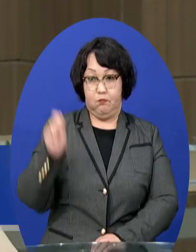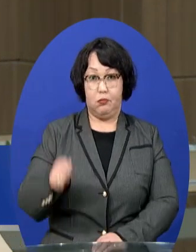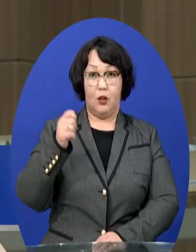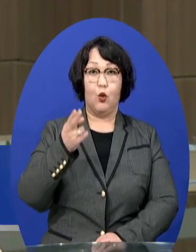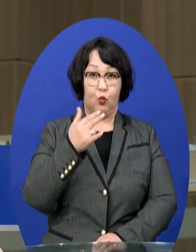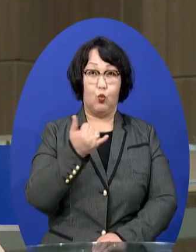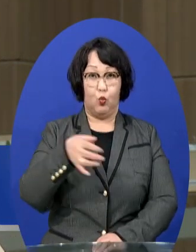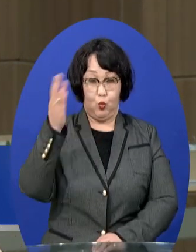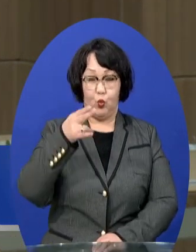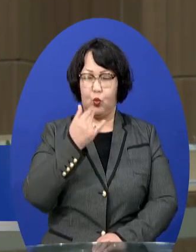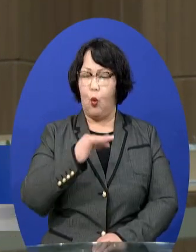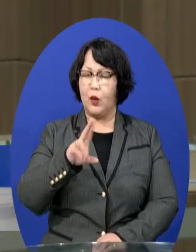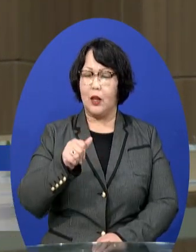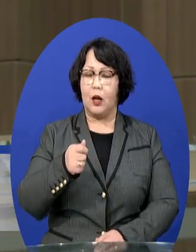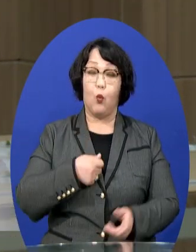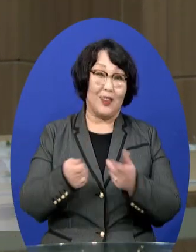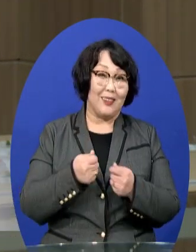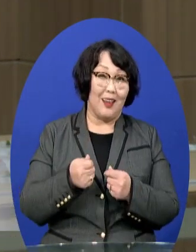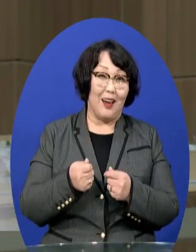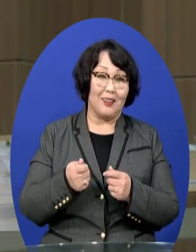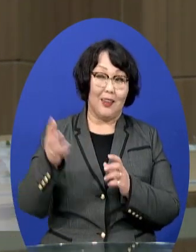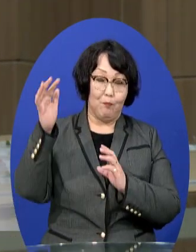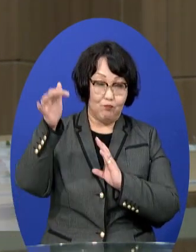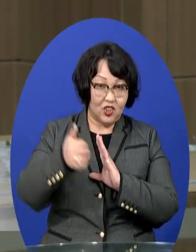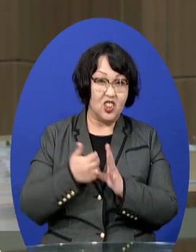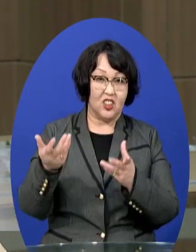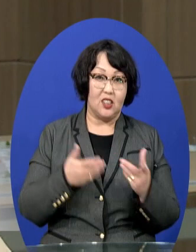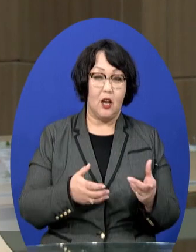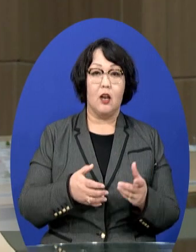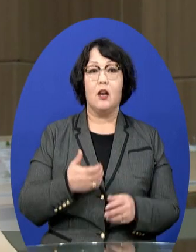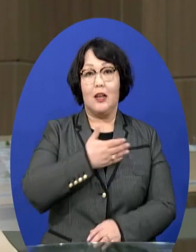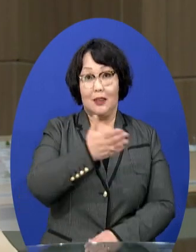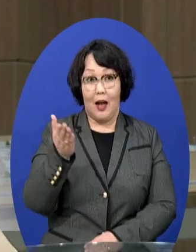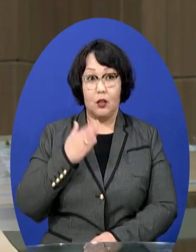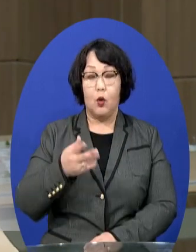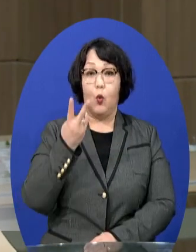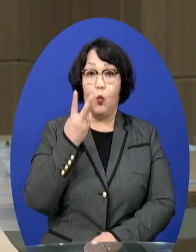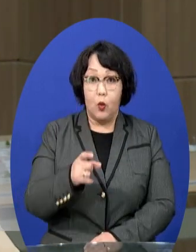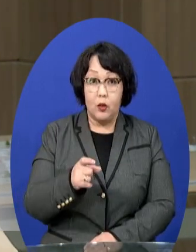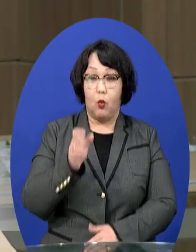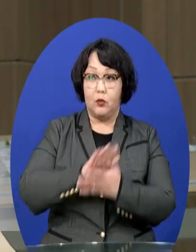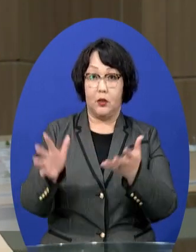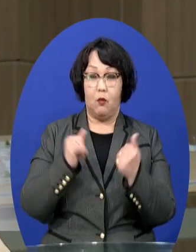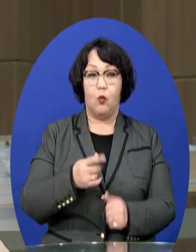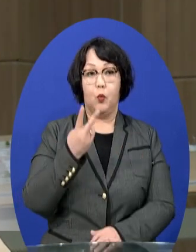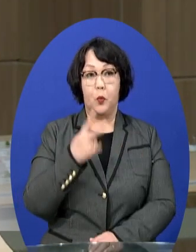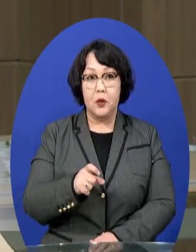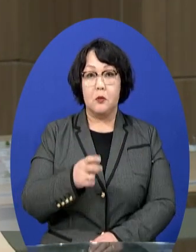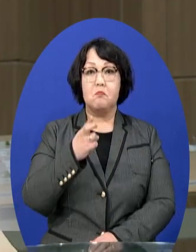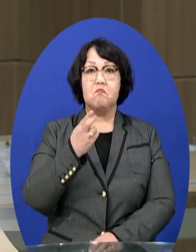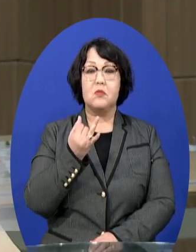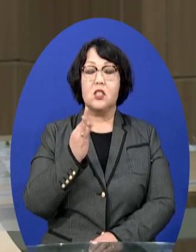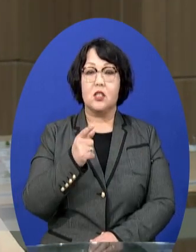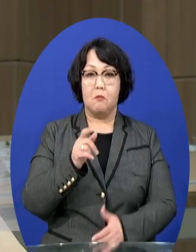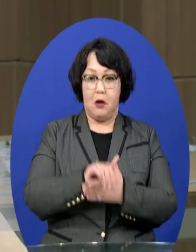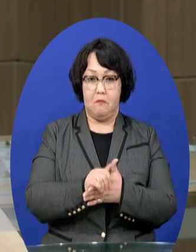энэ одоо эрэгт аж ахуй нэгжид юу гэж одоо уриалах гэдэг нь хэр та бүхний одоо худалдаж авсан үнийн бичиг баримт чинь тий бид бүхэнд одоо